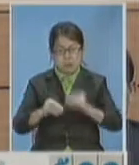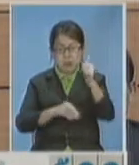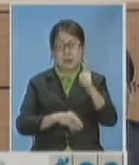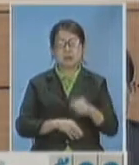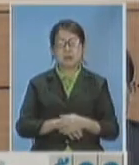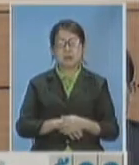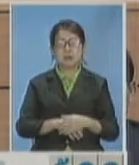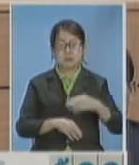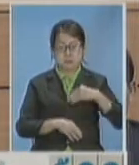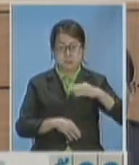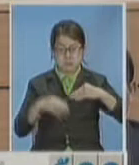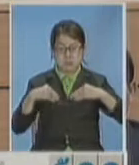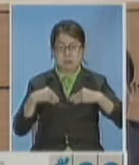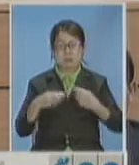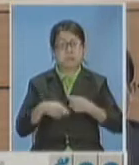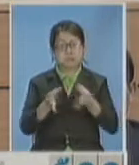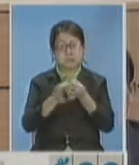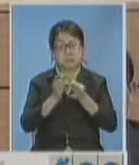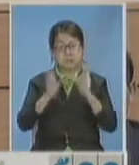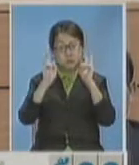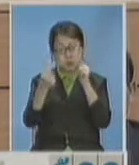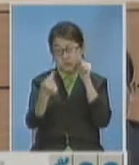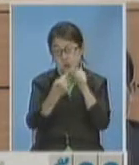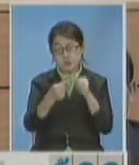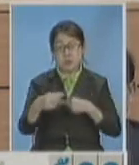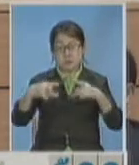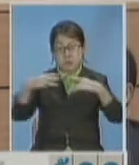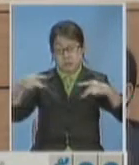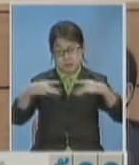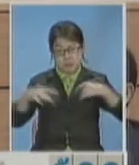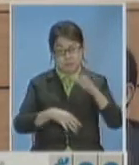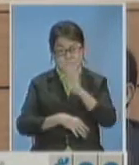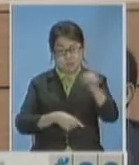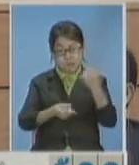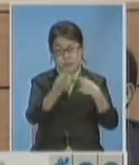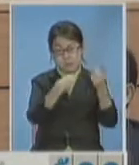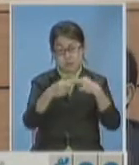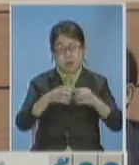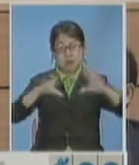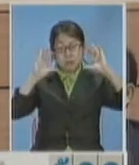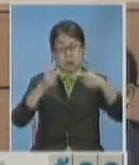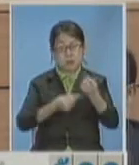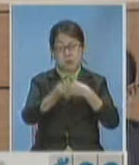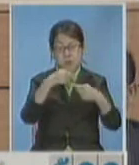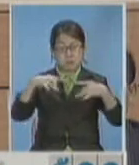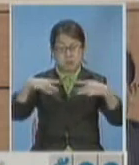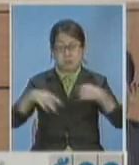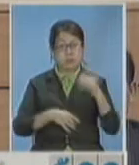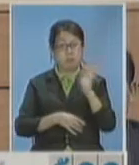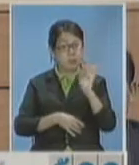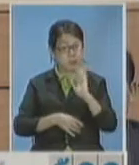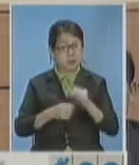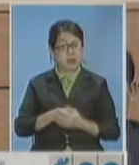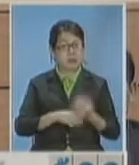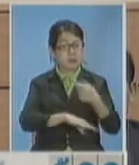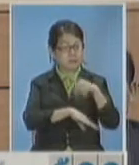และผมอภิปรายอยู่ในประเด็นไม่ใช่ไม่เข้าเรื่องอย่างที่สมาชิกฝ่ายรัฐบาลบางคนว่าท่านประธ